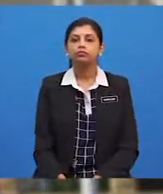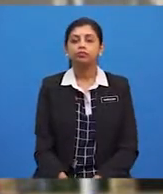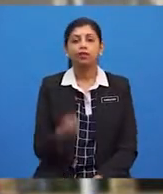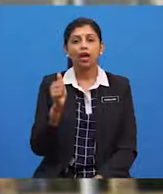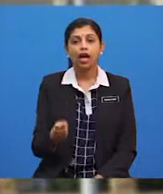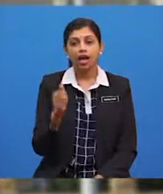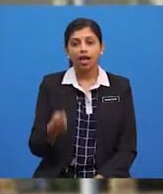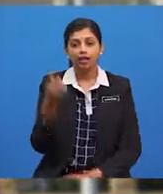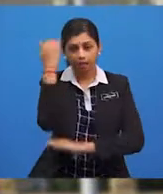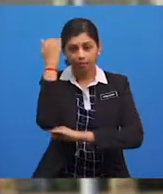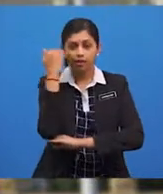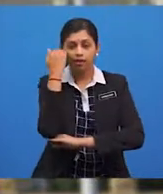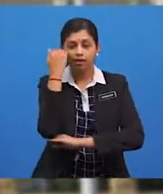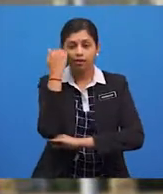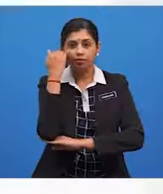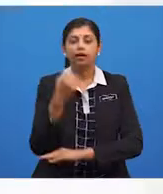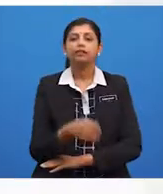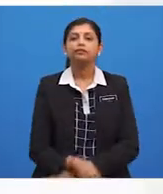England, Lord William Reid.